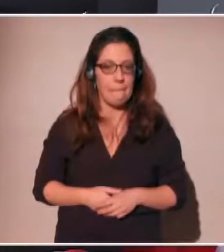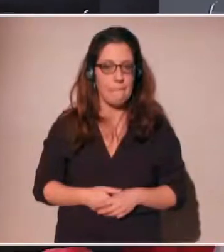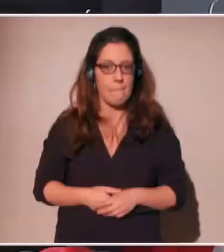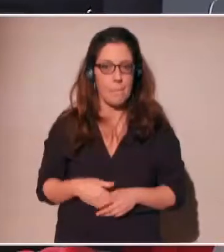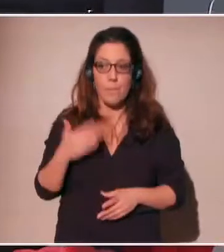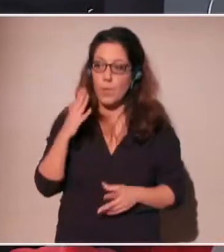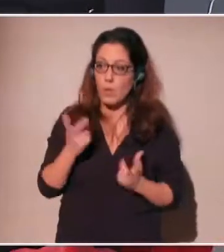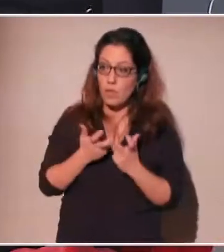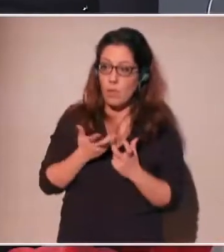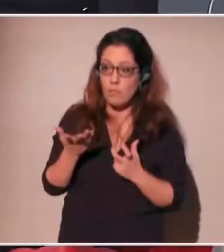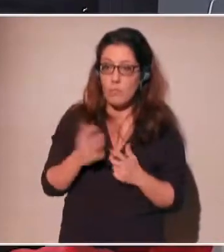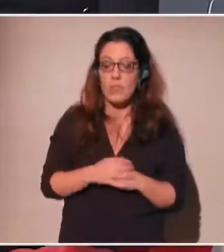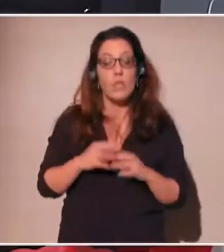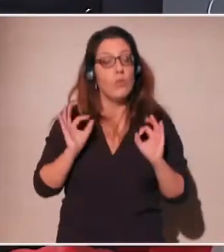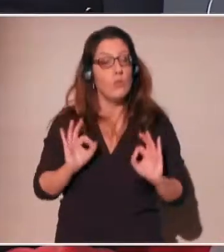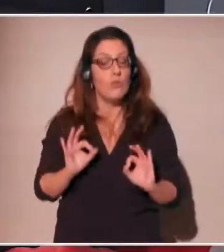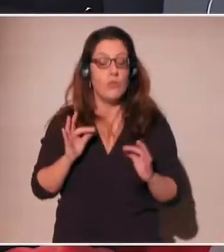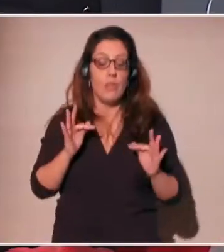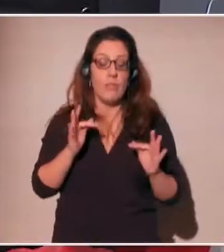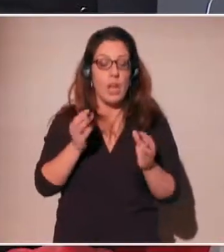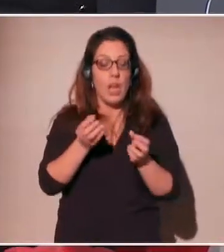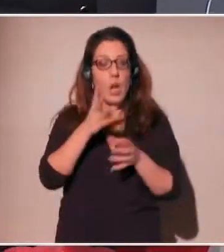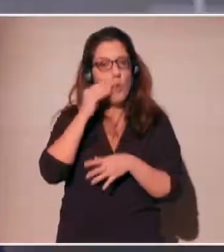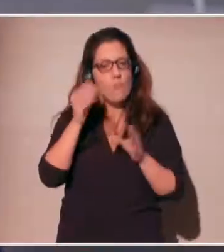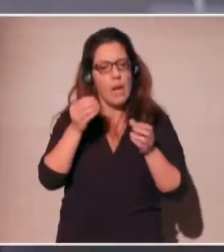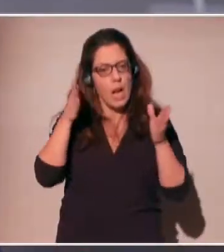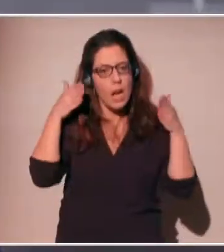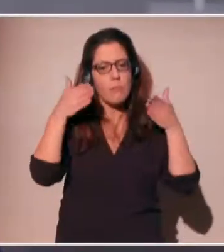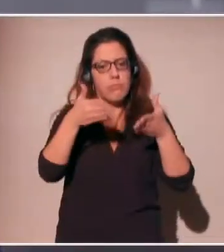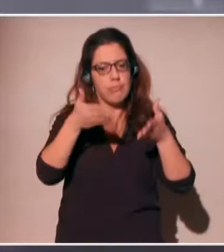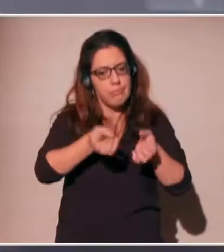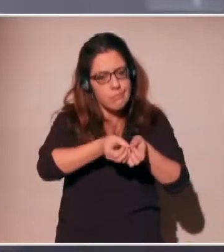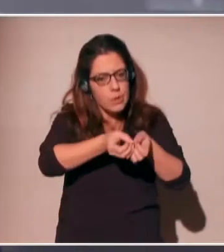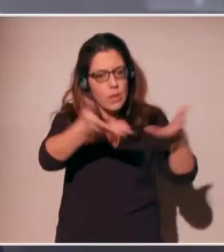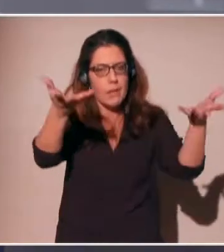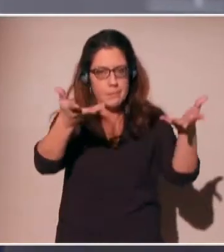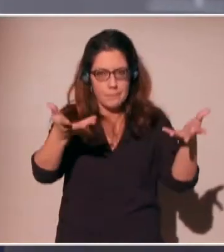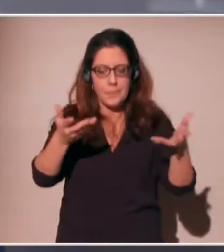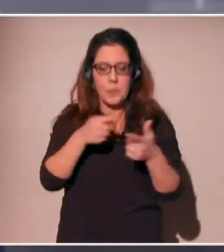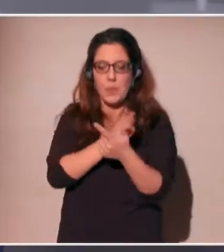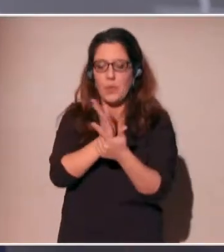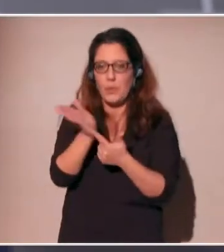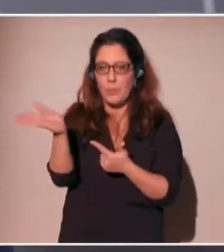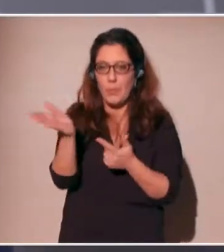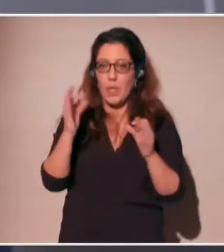Deux choses à propos de l'humain augmenté, le fait de mettre l'humain au centre. Alors, comme on est une